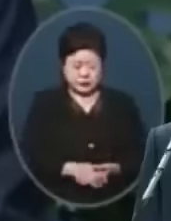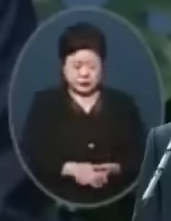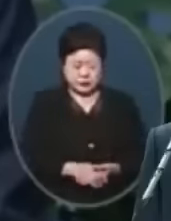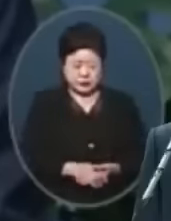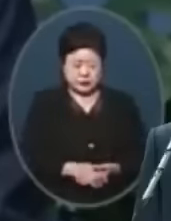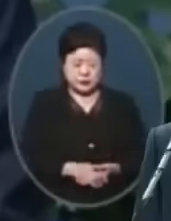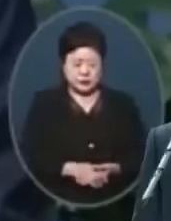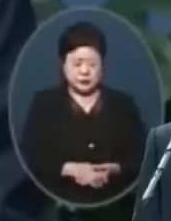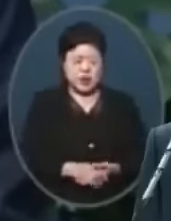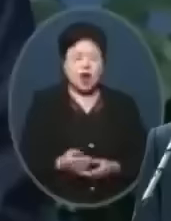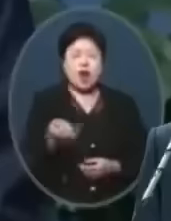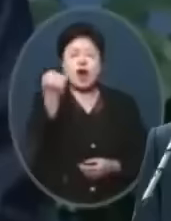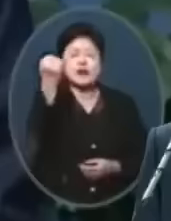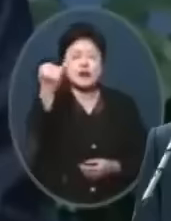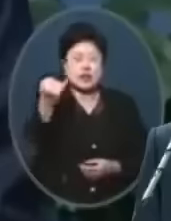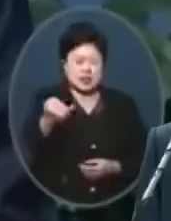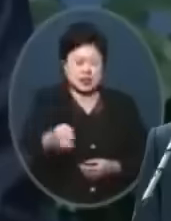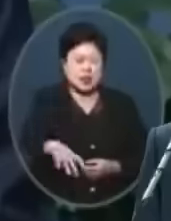동생